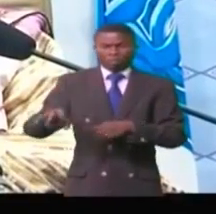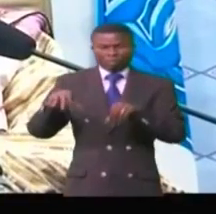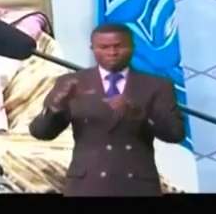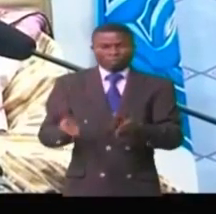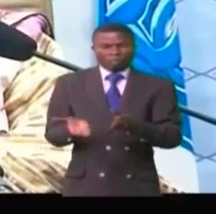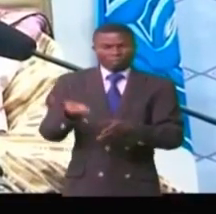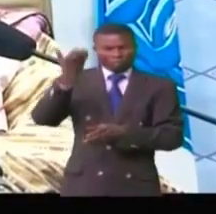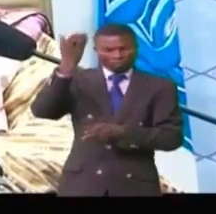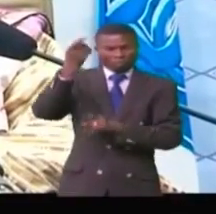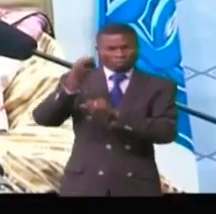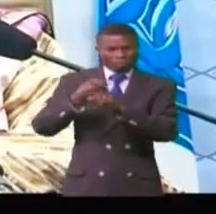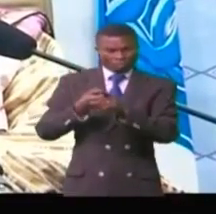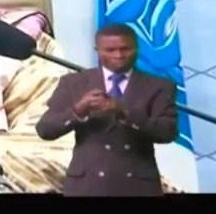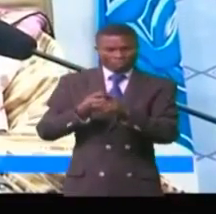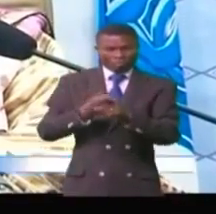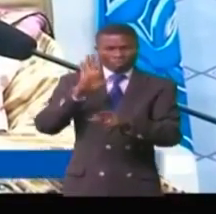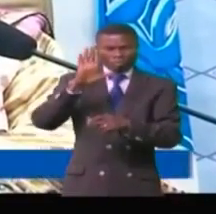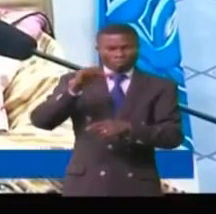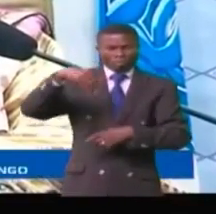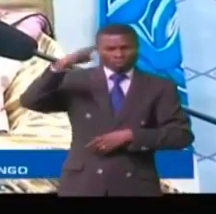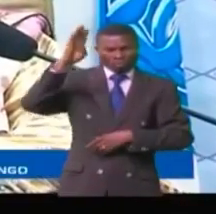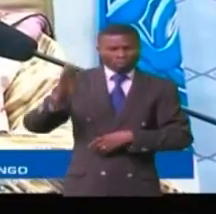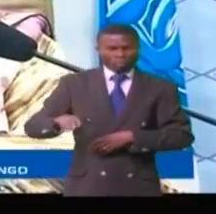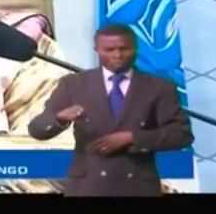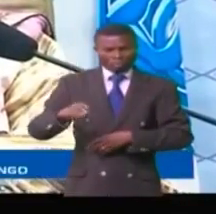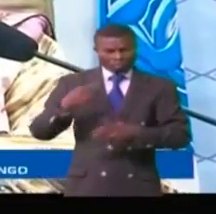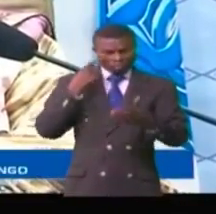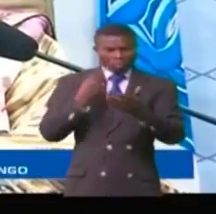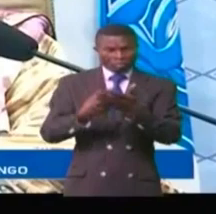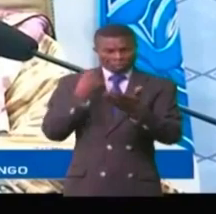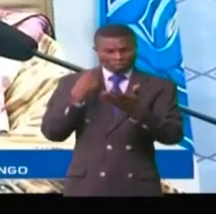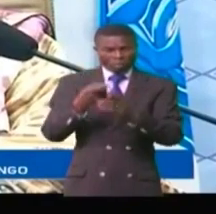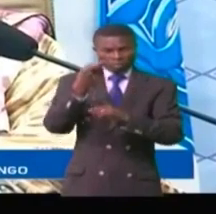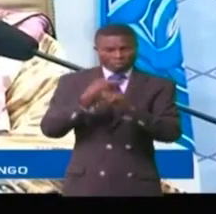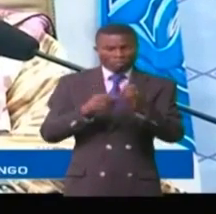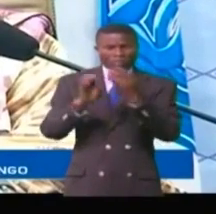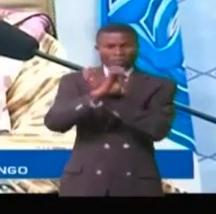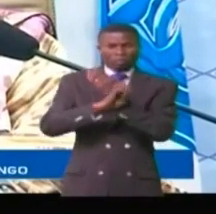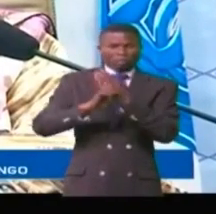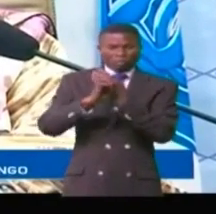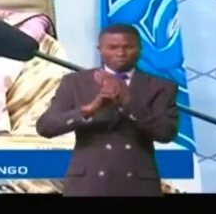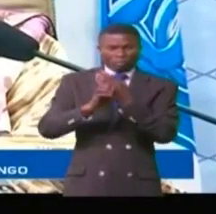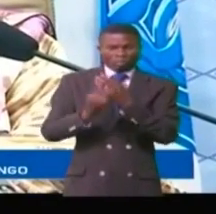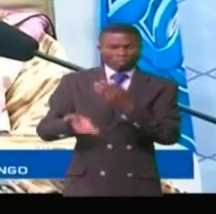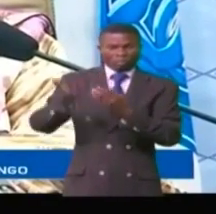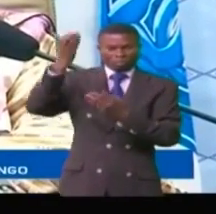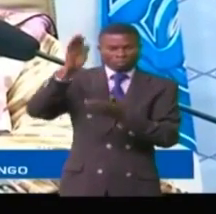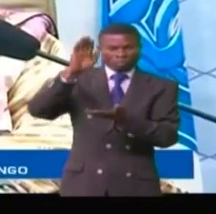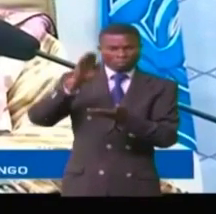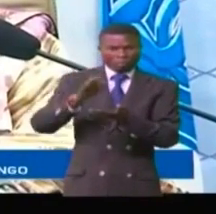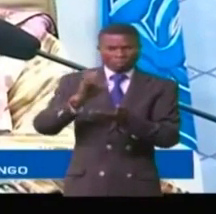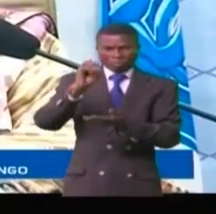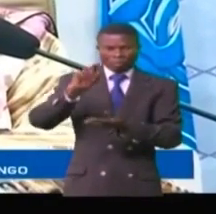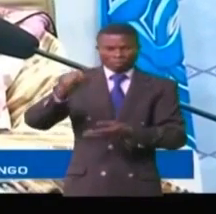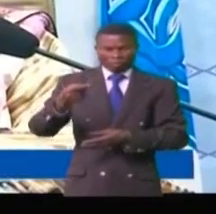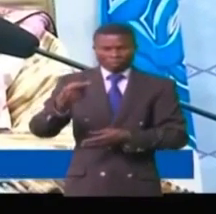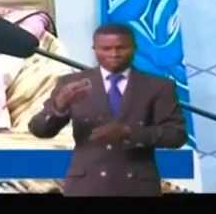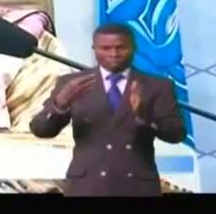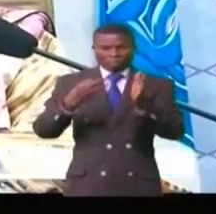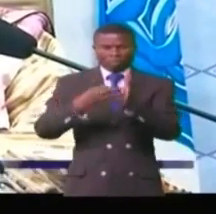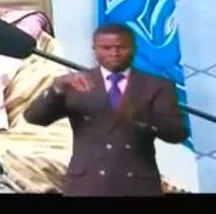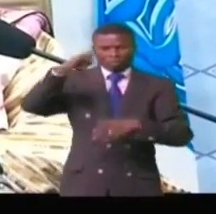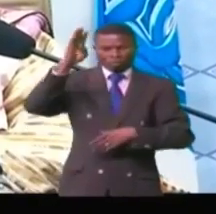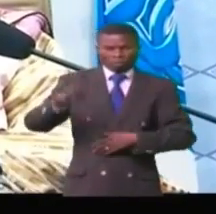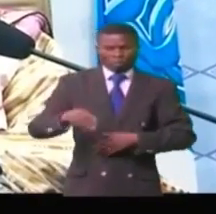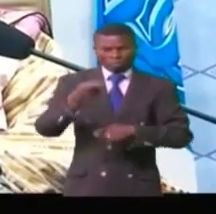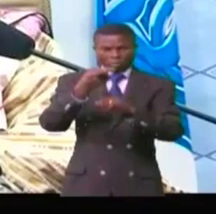mensuel avait dépassé les 5%, nous constatons qu'au mois d'août, l'inflation s'est située au niveau de 0,9% et